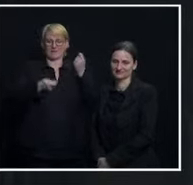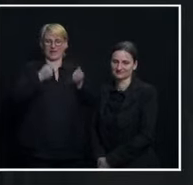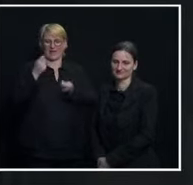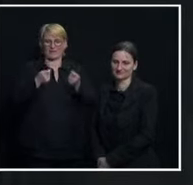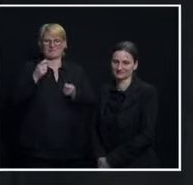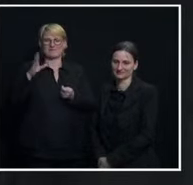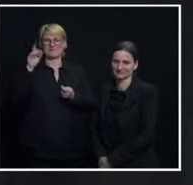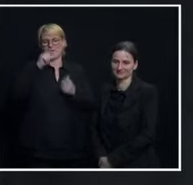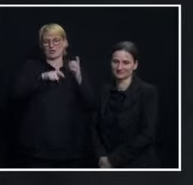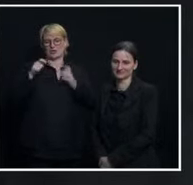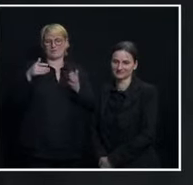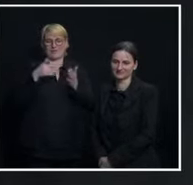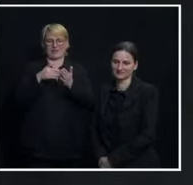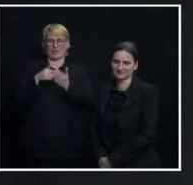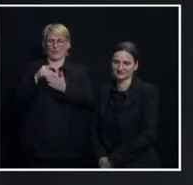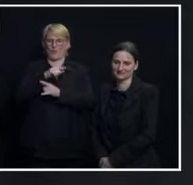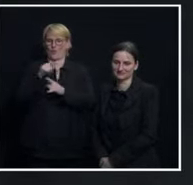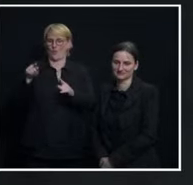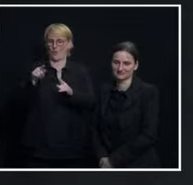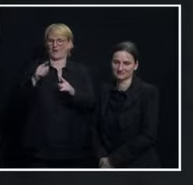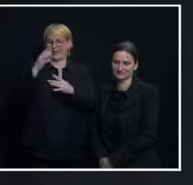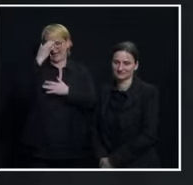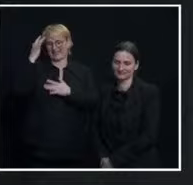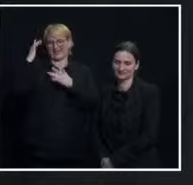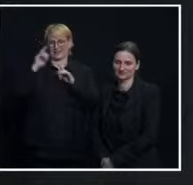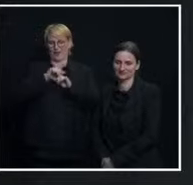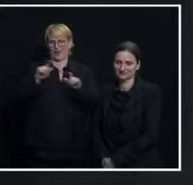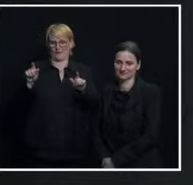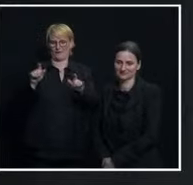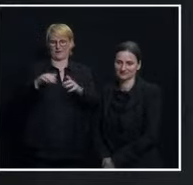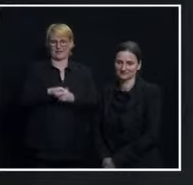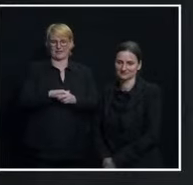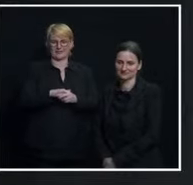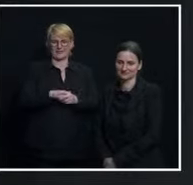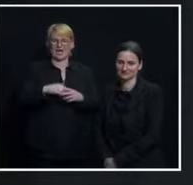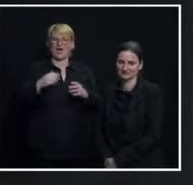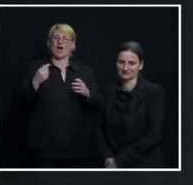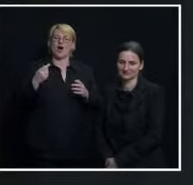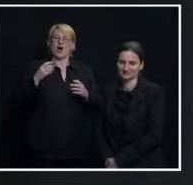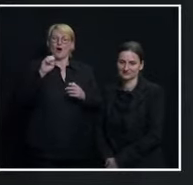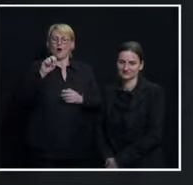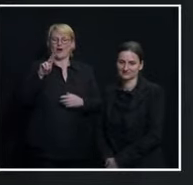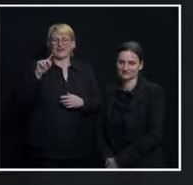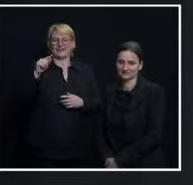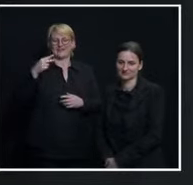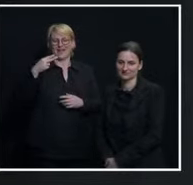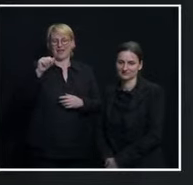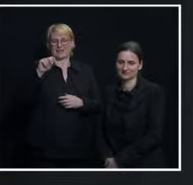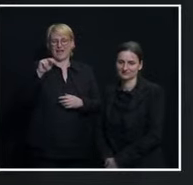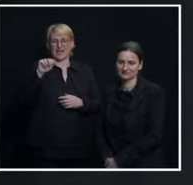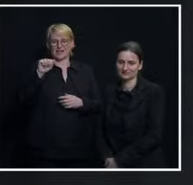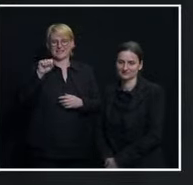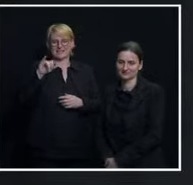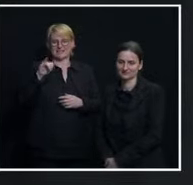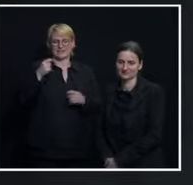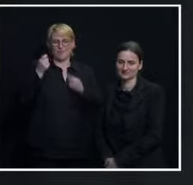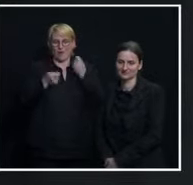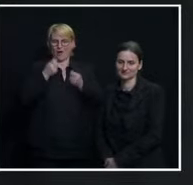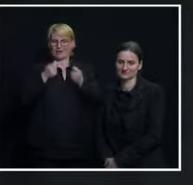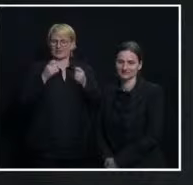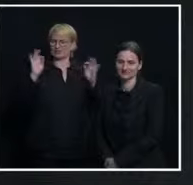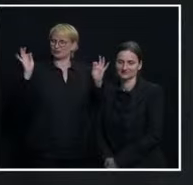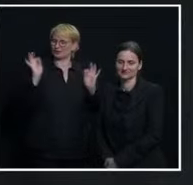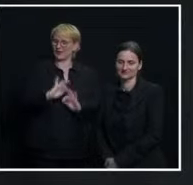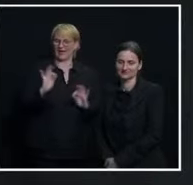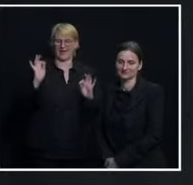Menschen mit Behinderung zu erinnern. Frau Bentele, die Verbrechen der Euthanasiemorde der Nazis waren schrecklich. Warum ist es denn hier